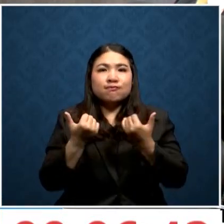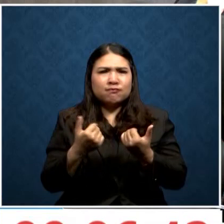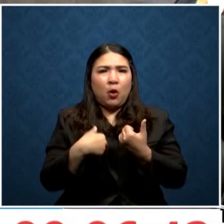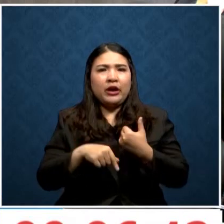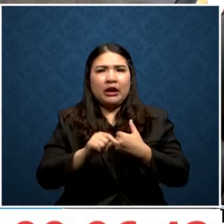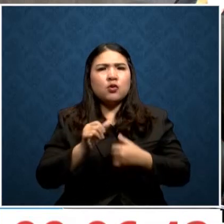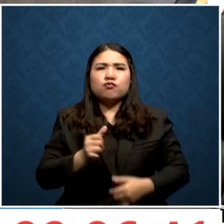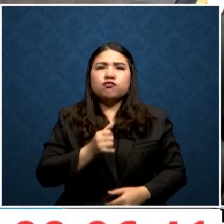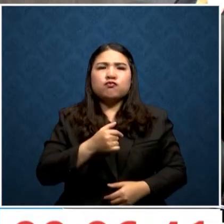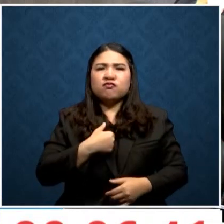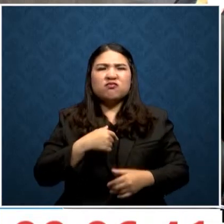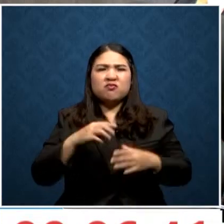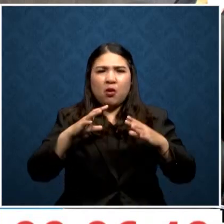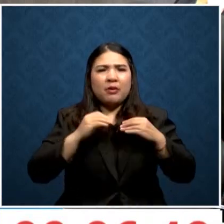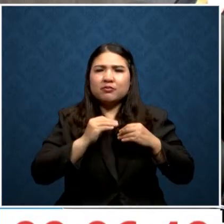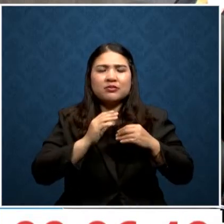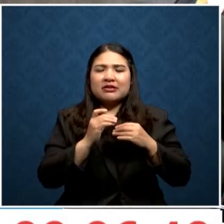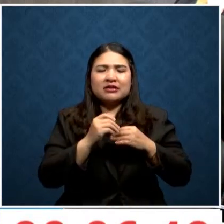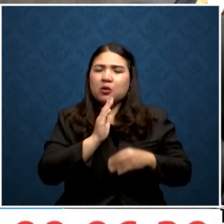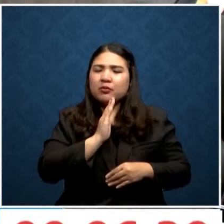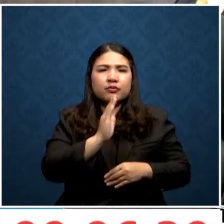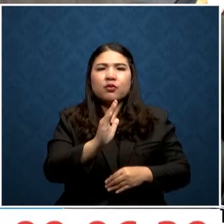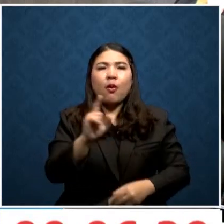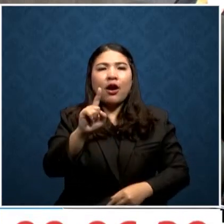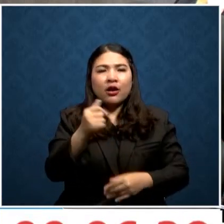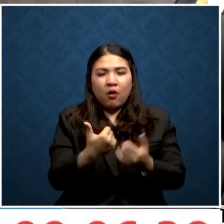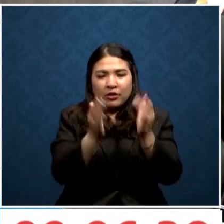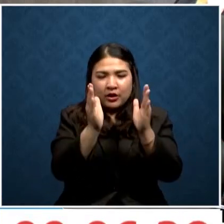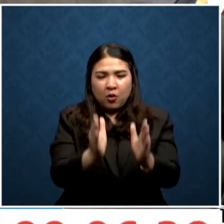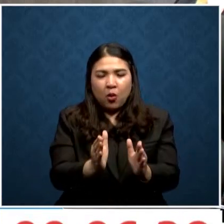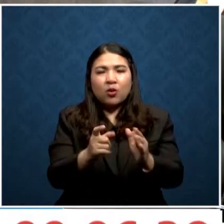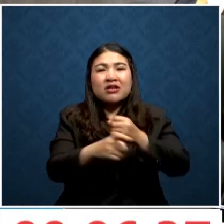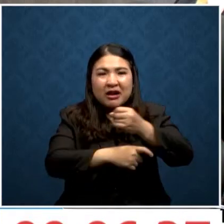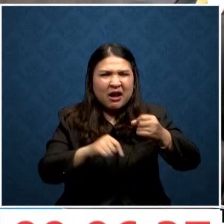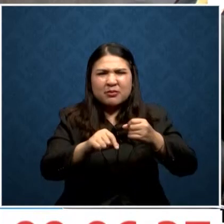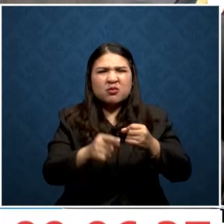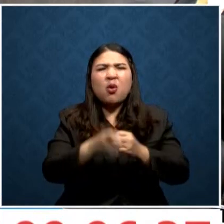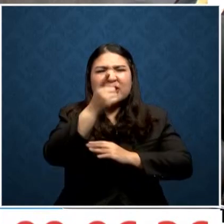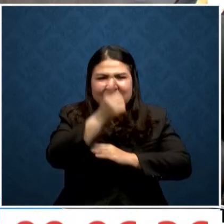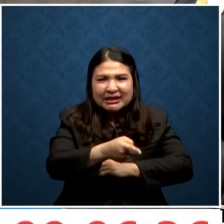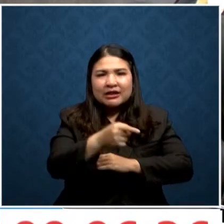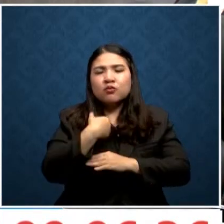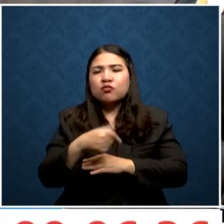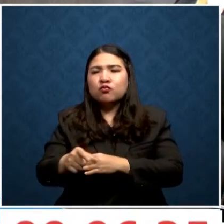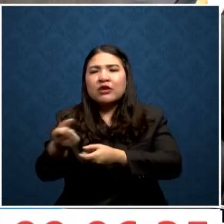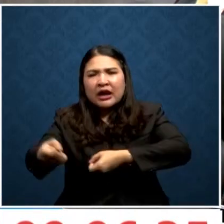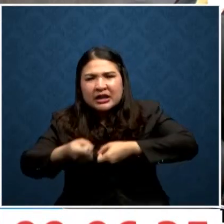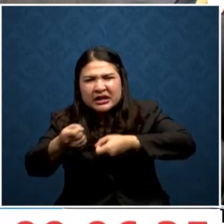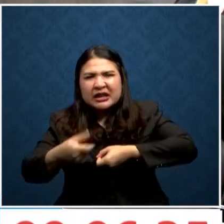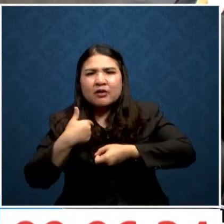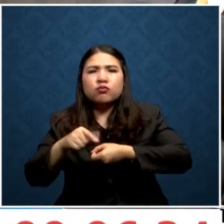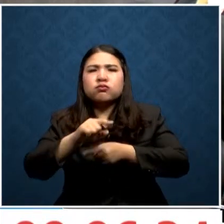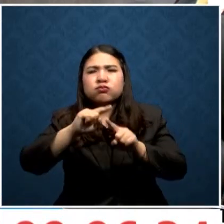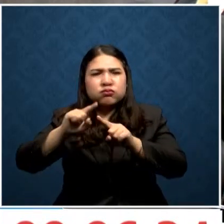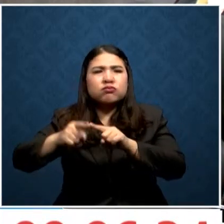ายืนหยัดยอมรับความชอบธรรมของที่มาของเราว่าชาวนาของพวกเราก็เป็นชาวนาตัวจริงเกษตรกรทำสวนของเกษตรกรรู้เ